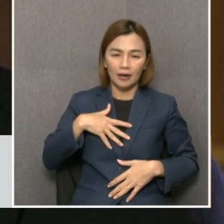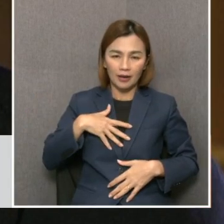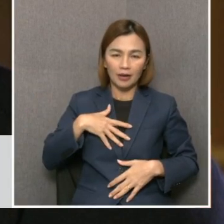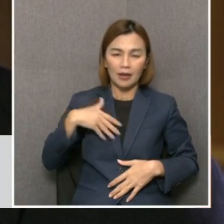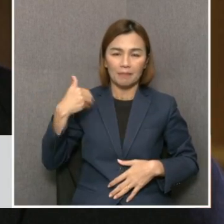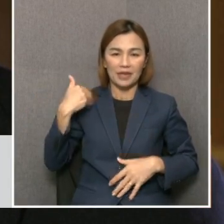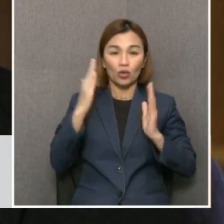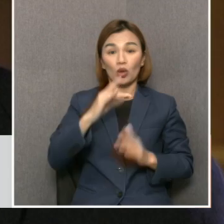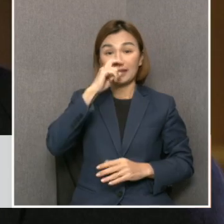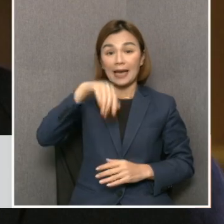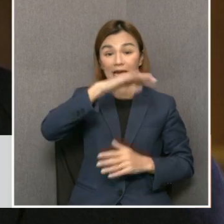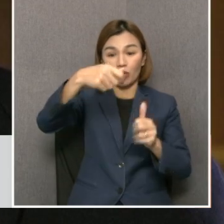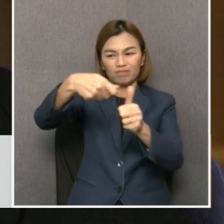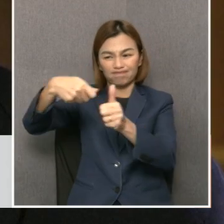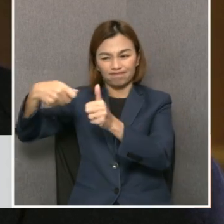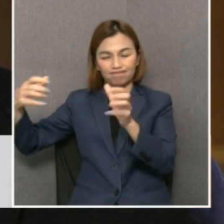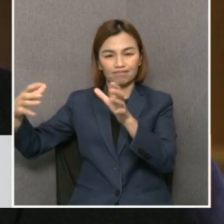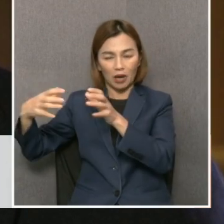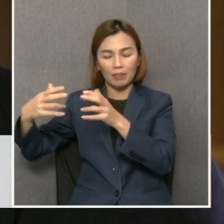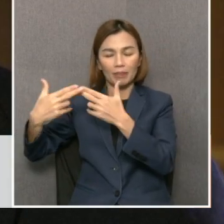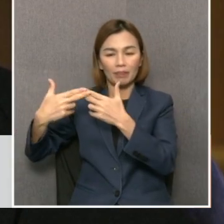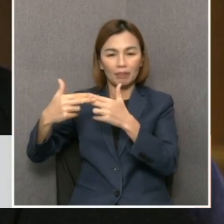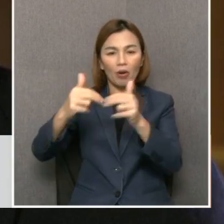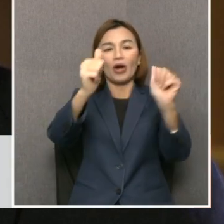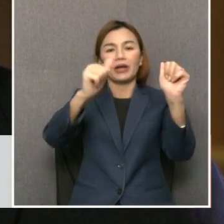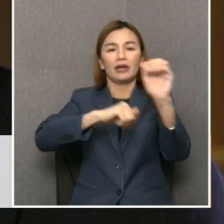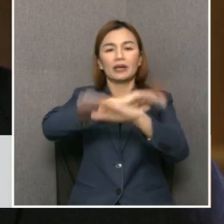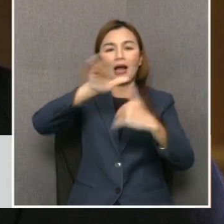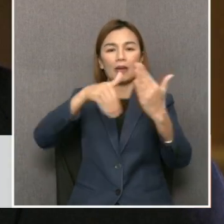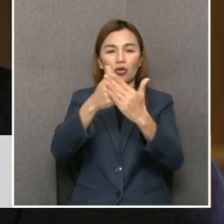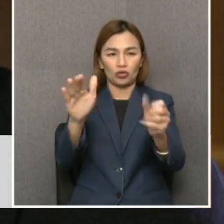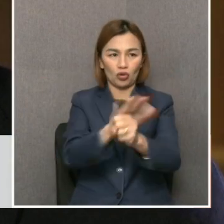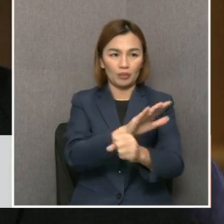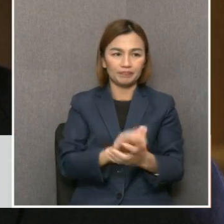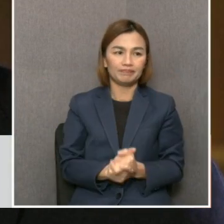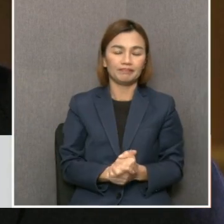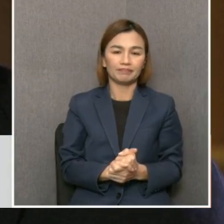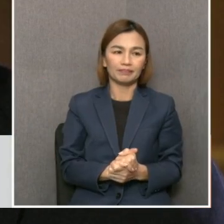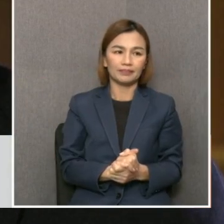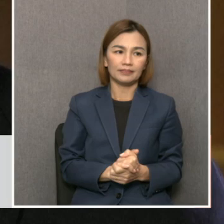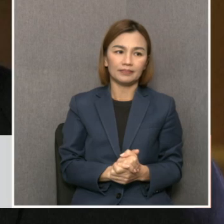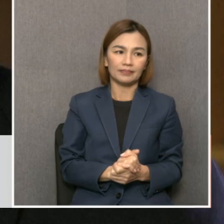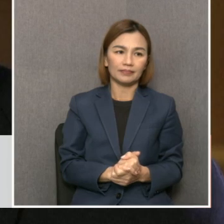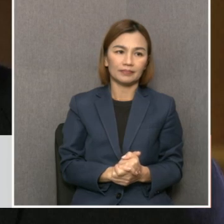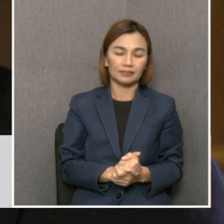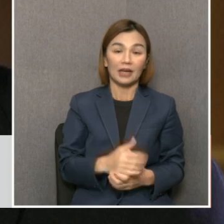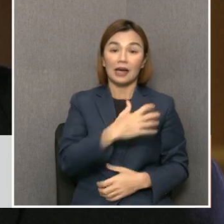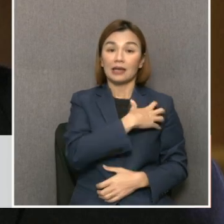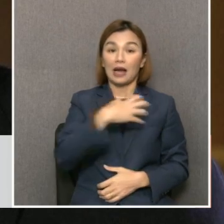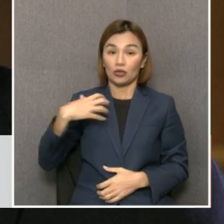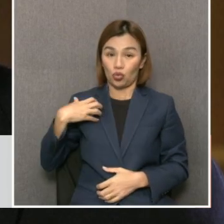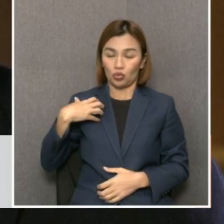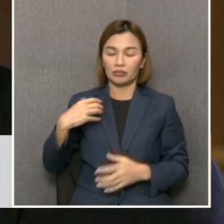พี่น้องคนไทยที่ถูกจับตัวไปแล้วเนี่ยมีความปลอดภัยทุกคน นายปานปรีกล่าวต่อไปว่าการทูตนั้นถือเป็นบทบาทหลัก